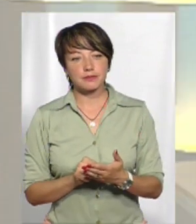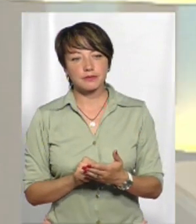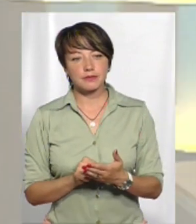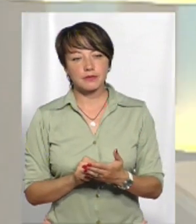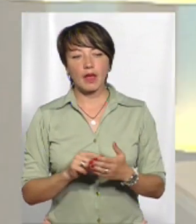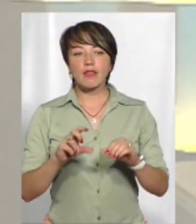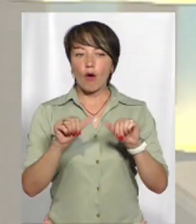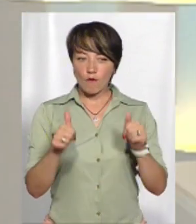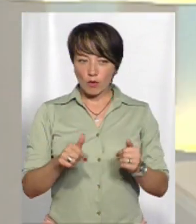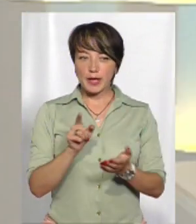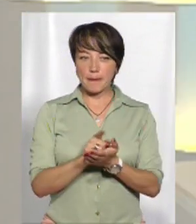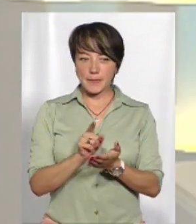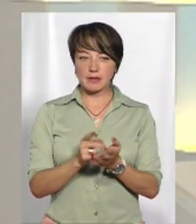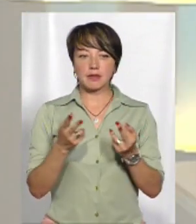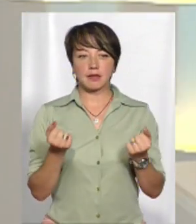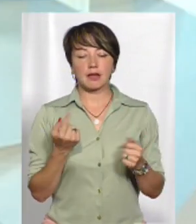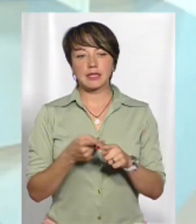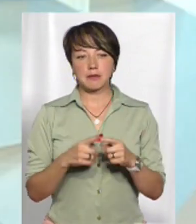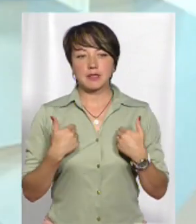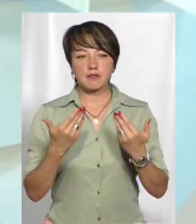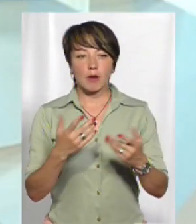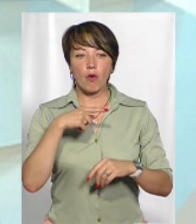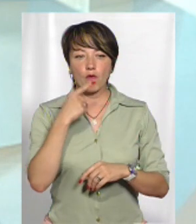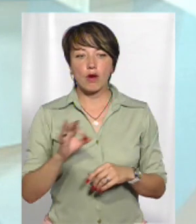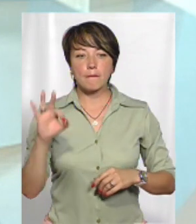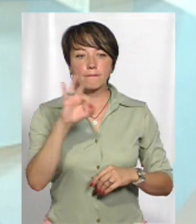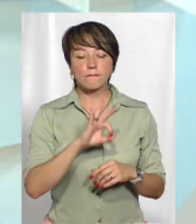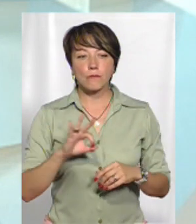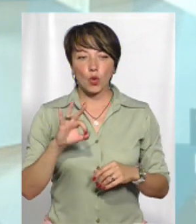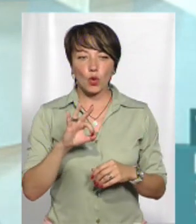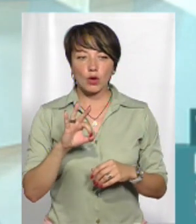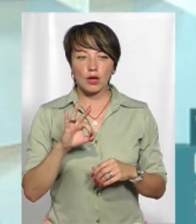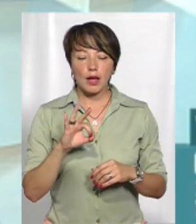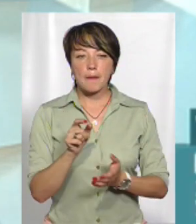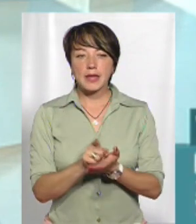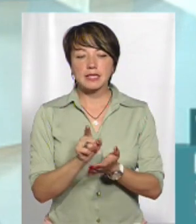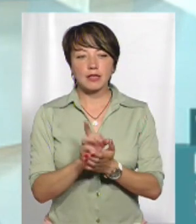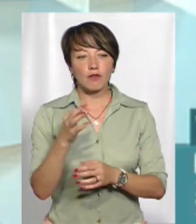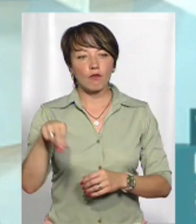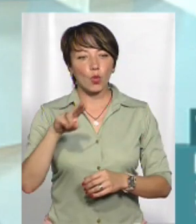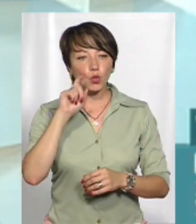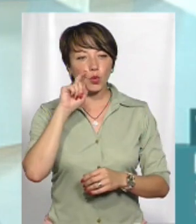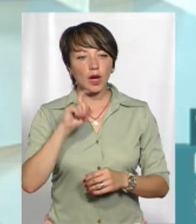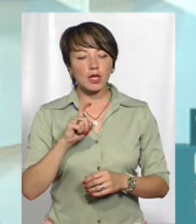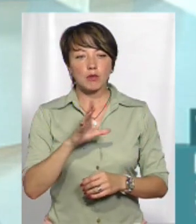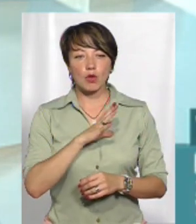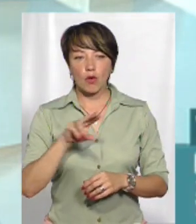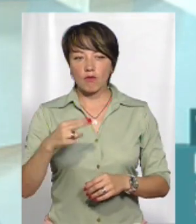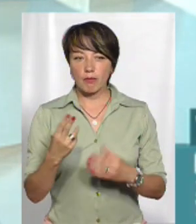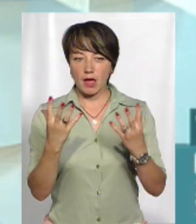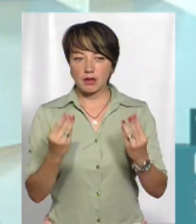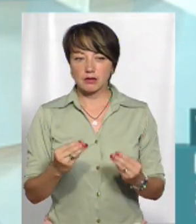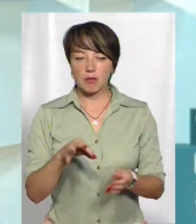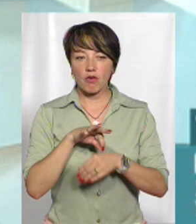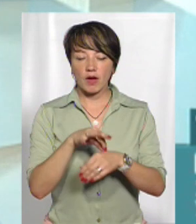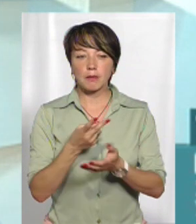саме на оформлення пенсії, так? Так, це ж ми з вами говоримо про, що Пенсійним фондом України було в п'ятницю